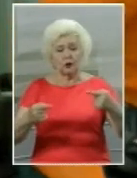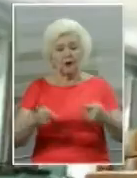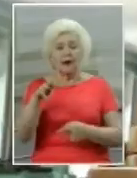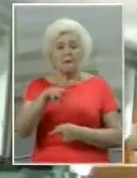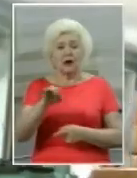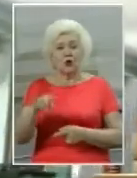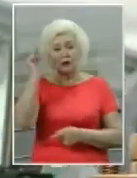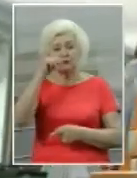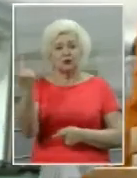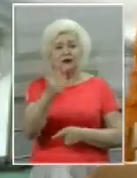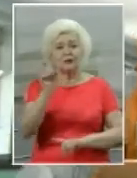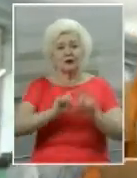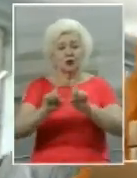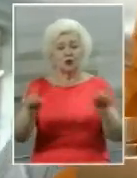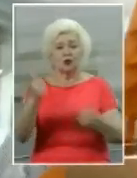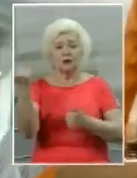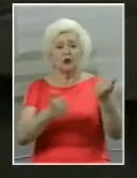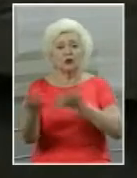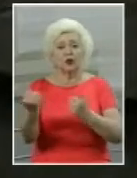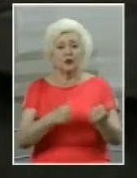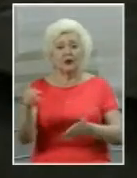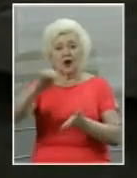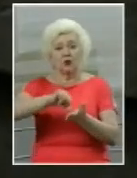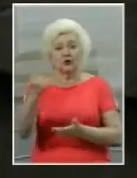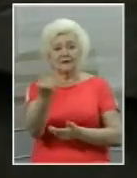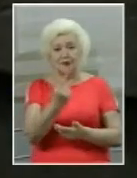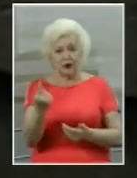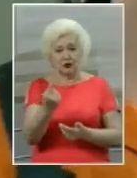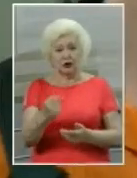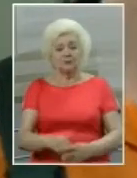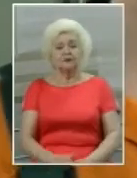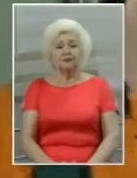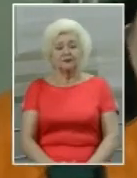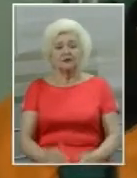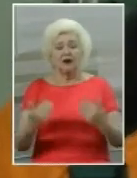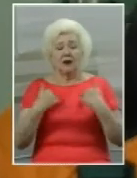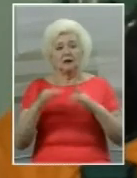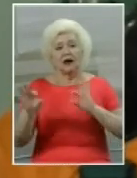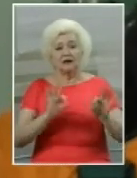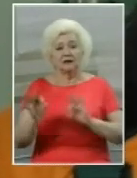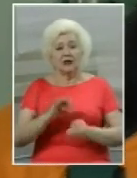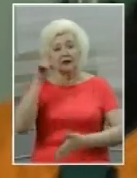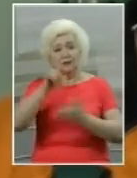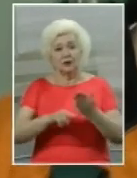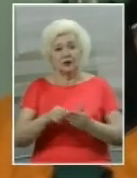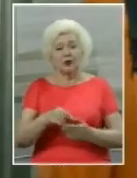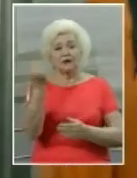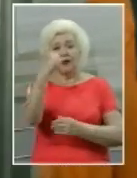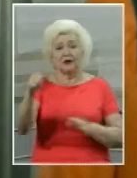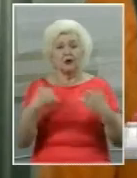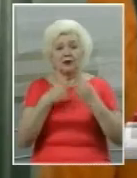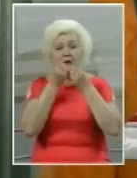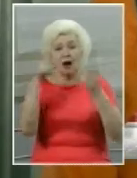Микола – студент першого курсу. У конкурсі бере участь вперше. Я, звичайно, сподіваюся на перемогу, то в мене гарний настрій.